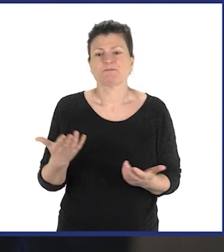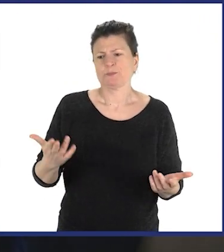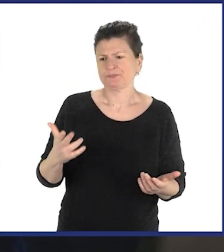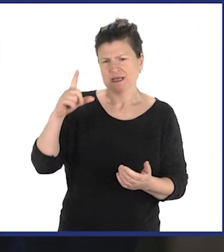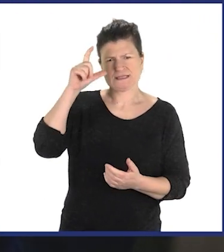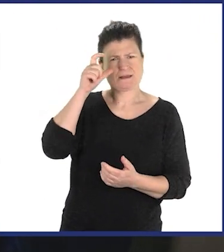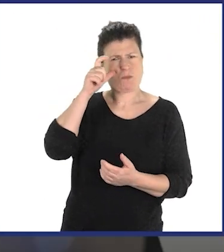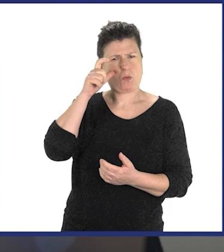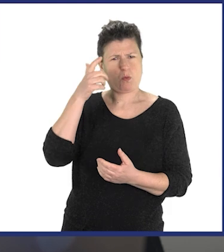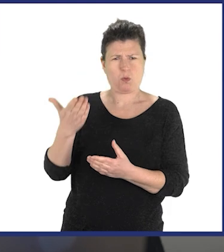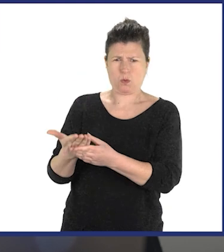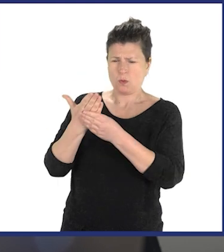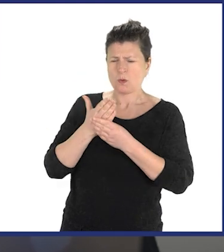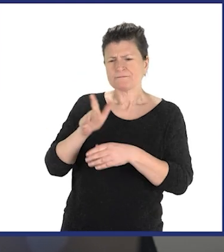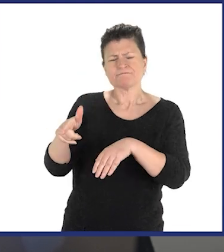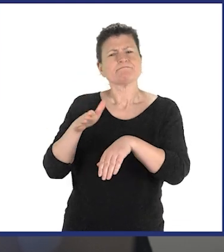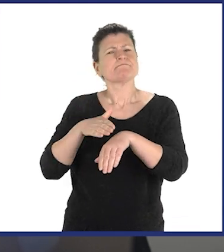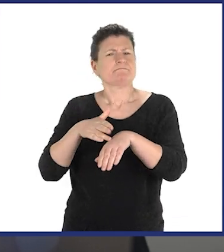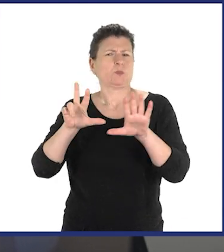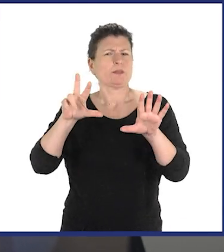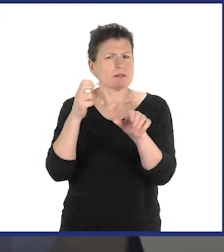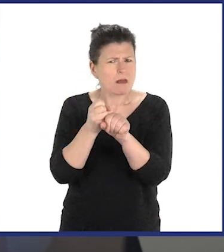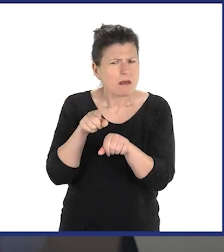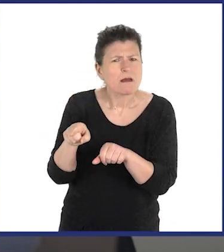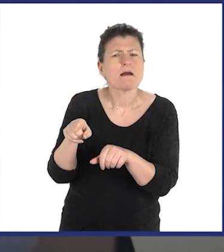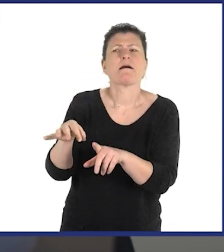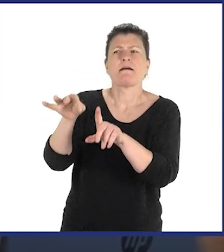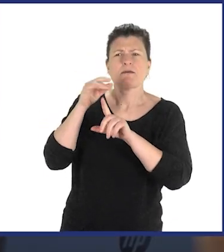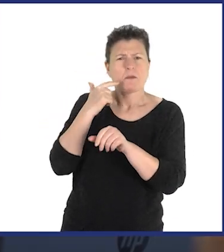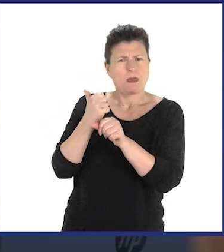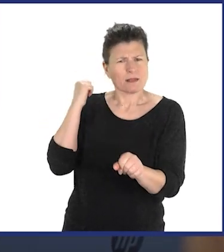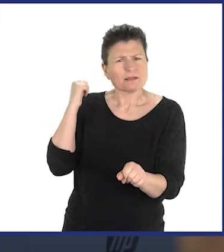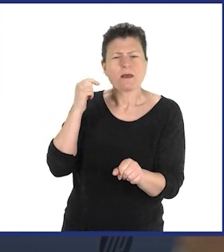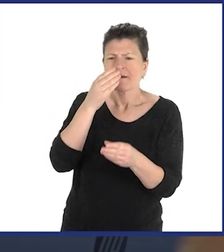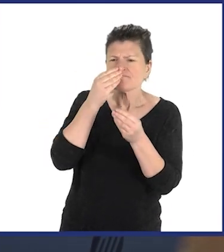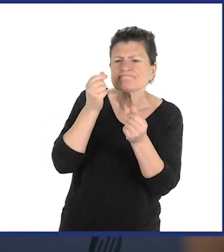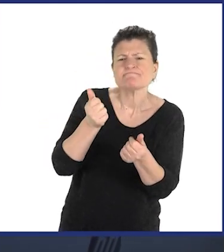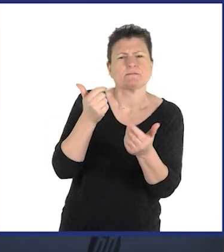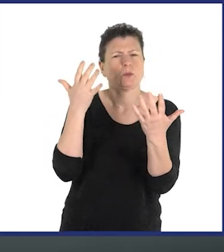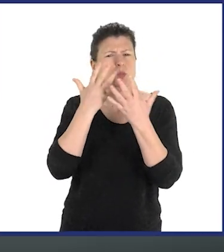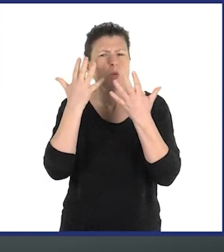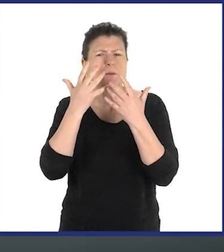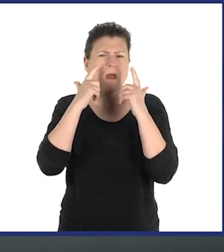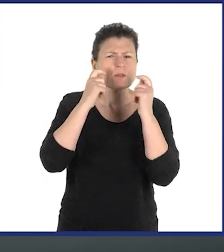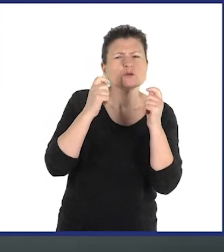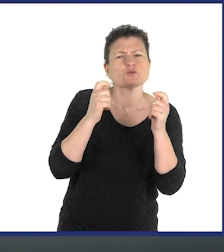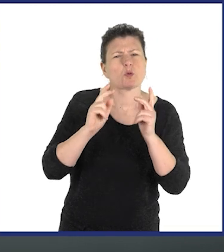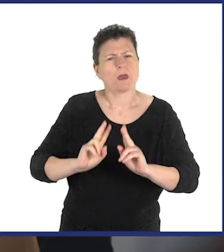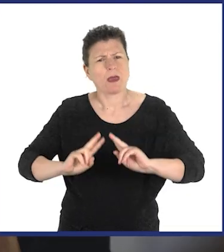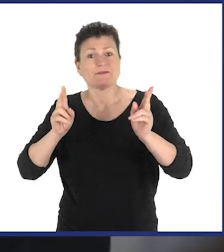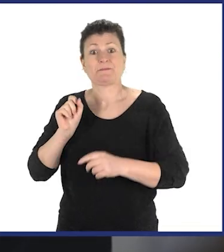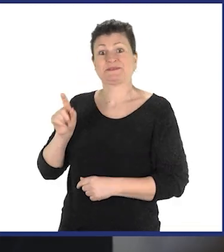On va commencer par Simon. Je vous rappelle, donc c'est un enfant qui a 8 ans, qui nous a été adressé il y a 1 an pour une suspicion d'un trouble de l'attention avec